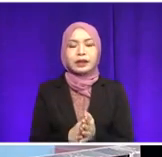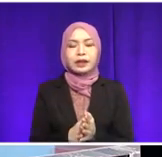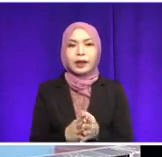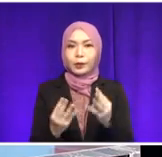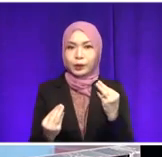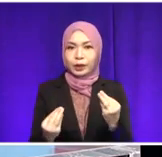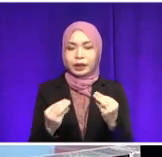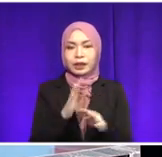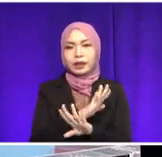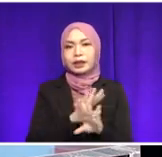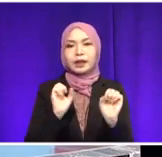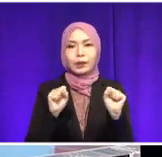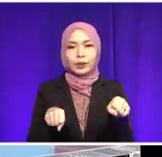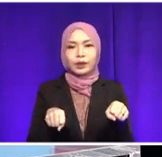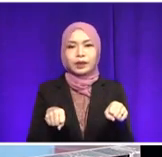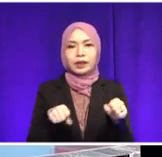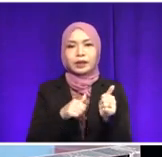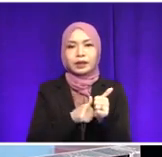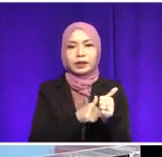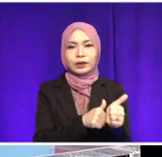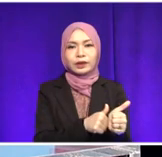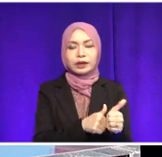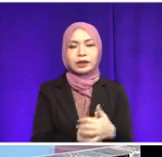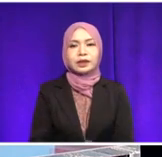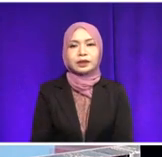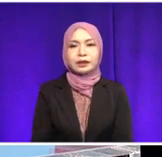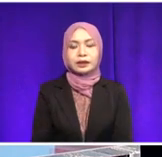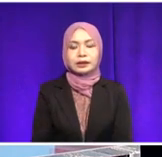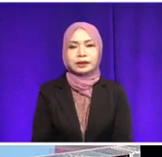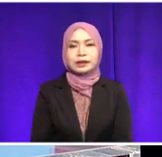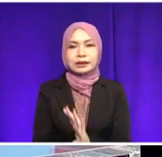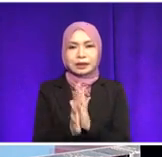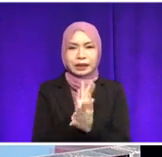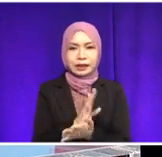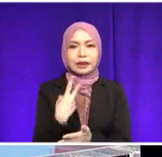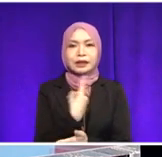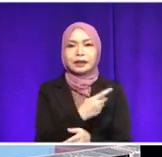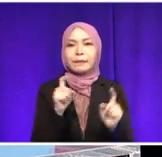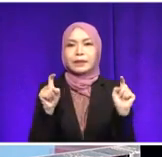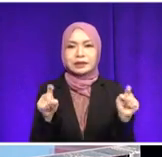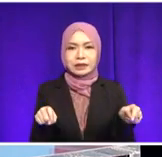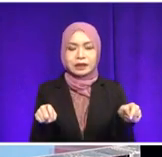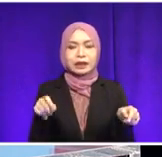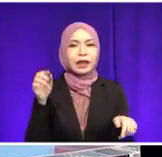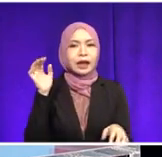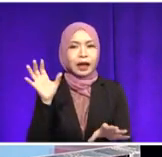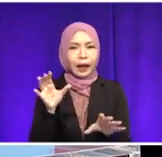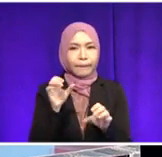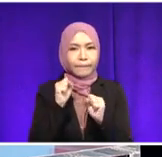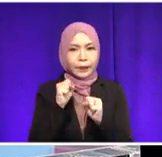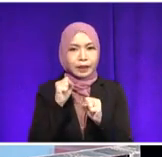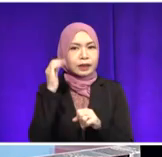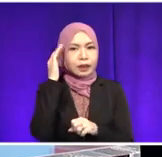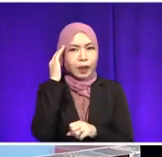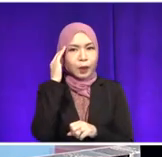bentuk tadi itu perlu lebih peka dengan kehendaan mungkin Secara lisannya tidak jelas